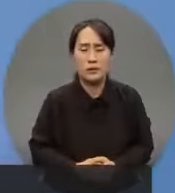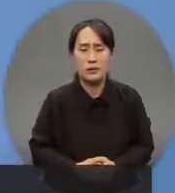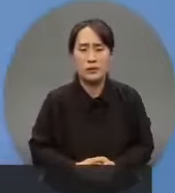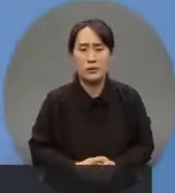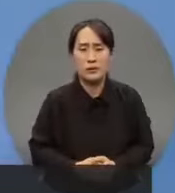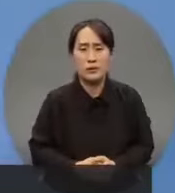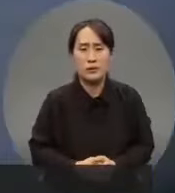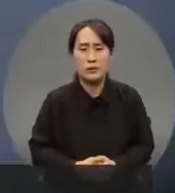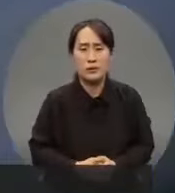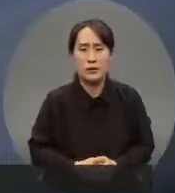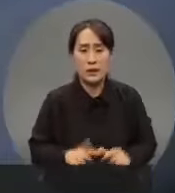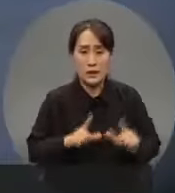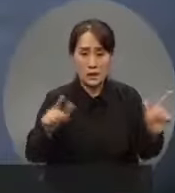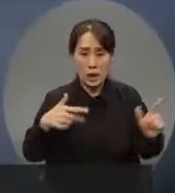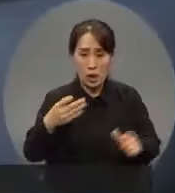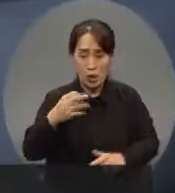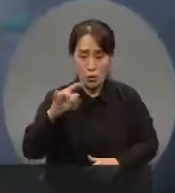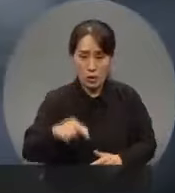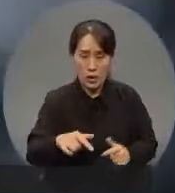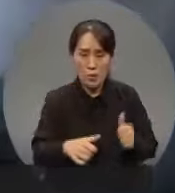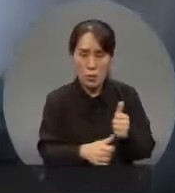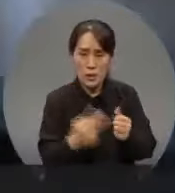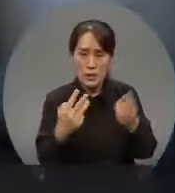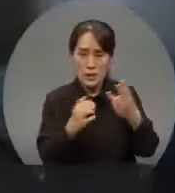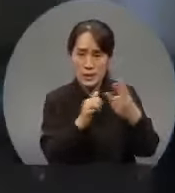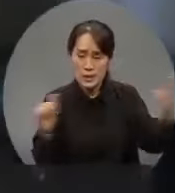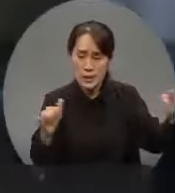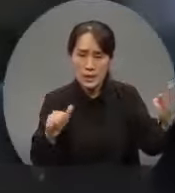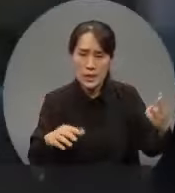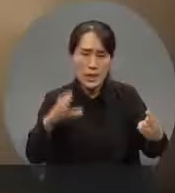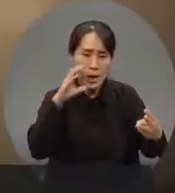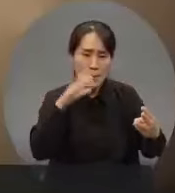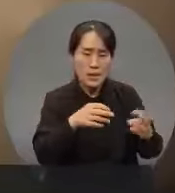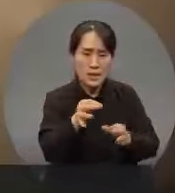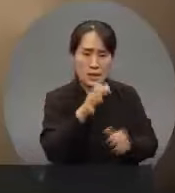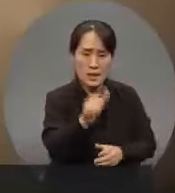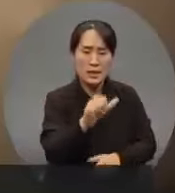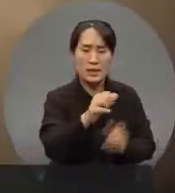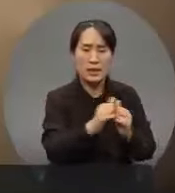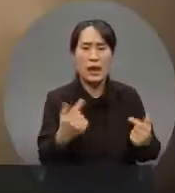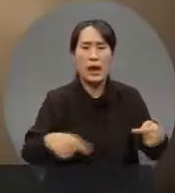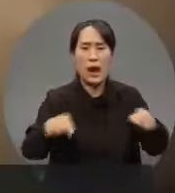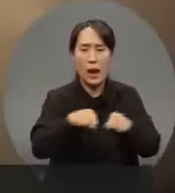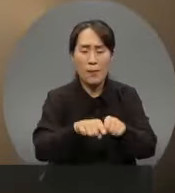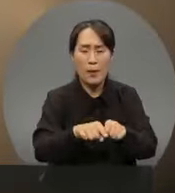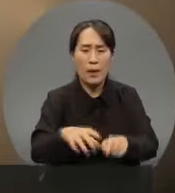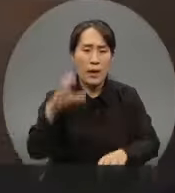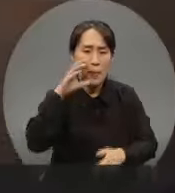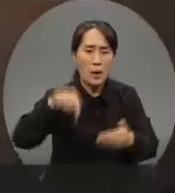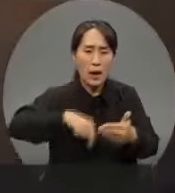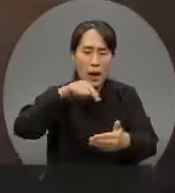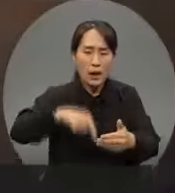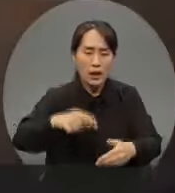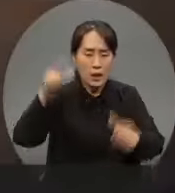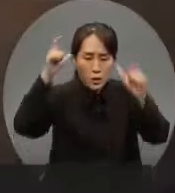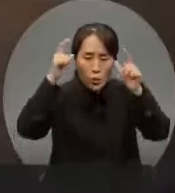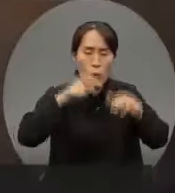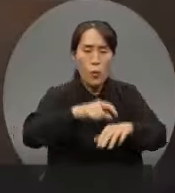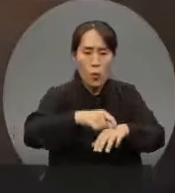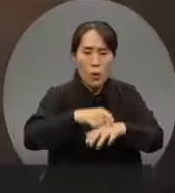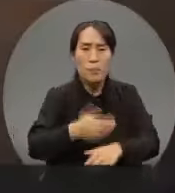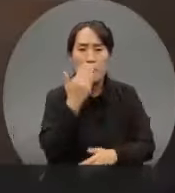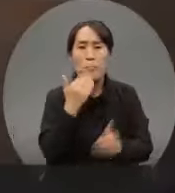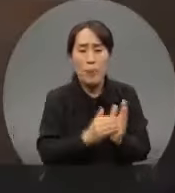했습니다 이날 정 부의장과 보좌관 등 세 명이 카페사장 일행 다섯명과 함께 빈 카페에서 소고기와 송이버섯 등을